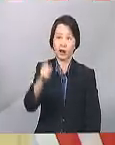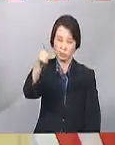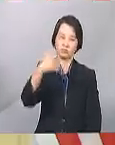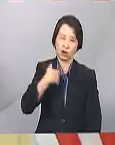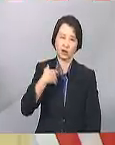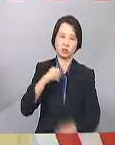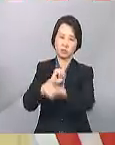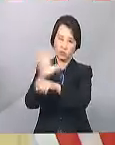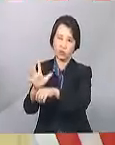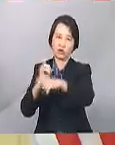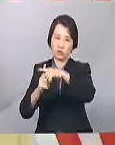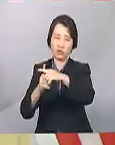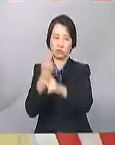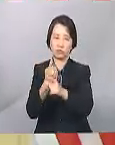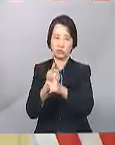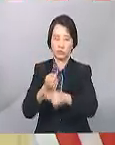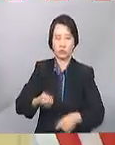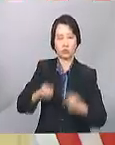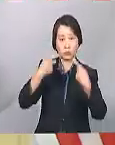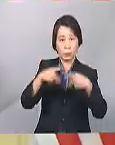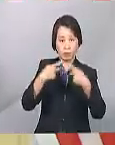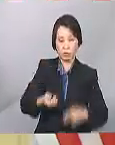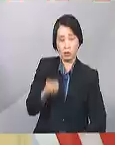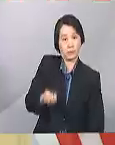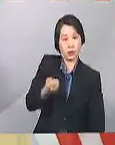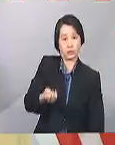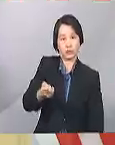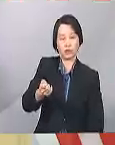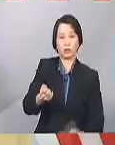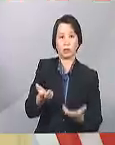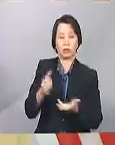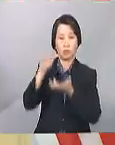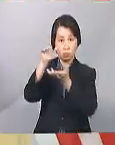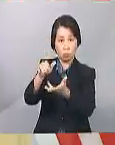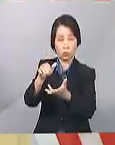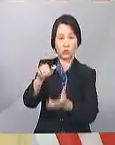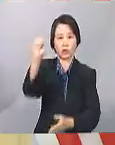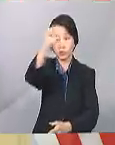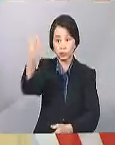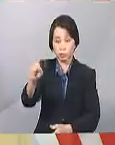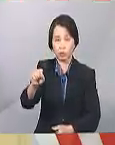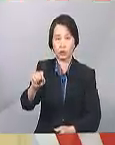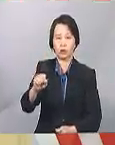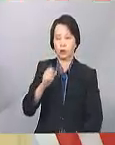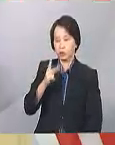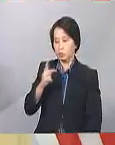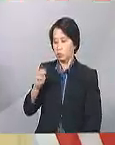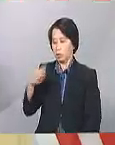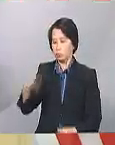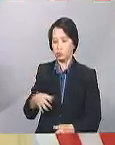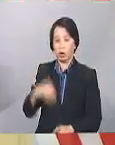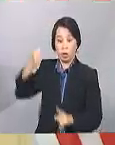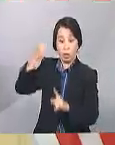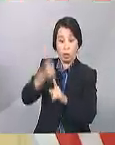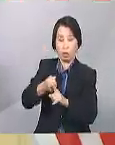Jadi untuk Pasar Borong Selayang, KKM telah pun membuat arahan bahawa